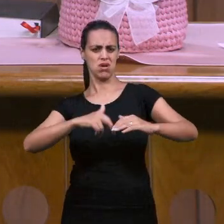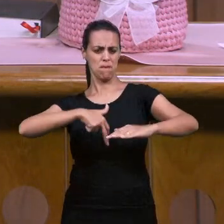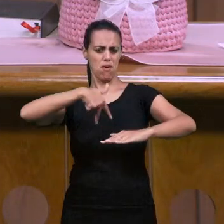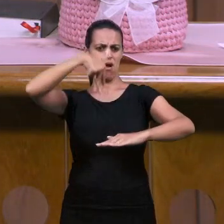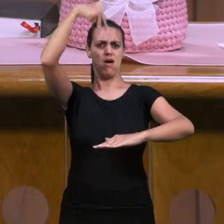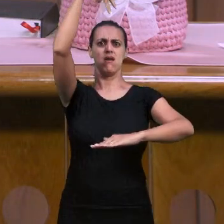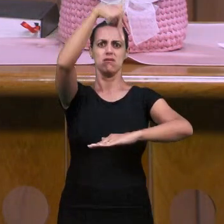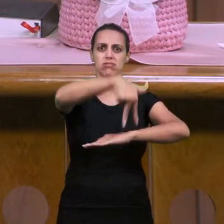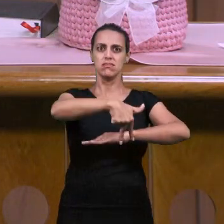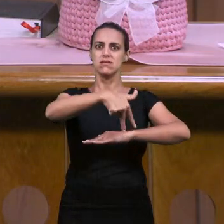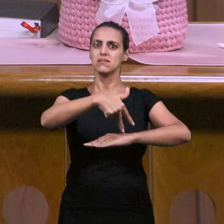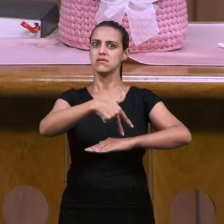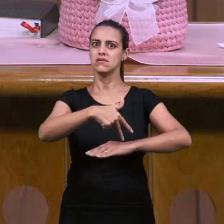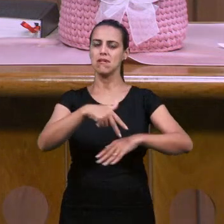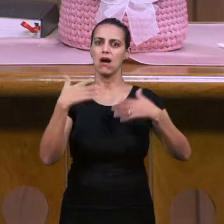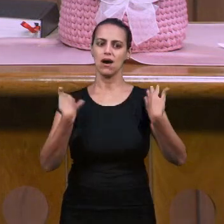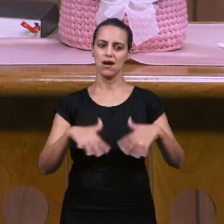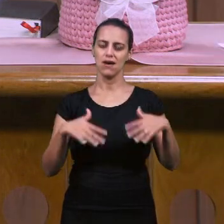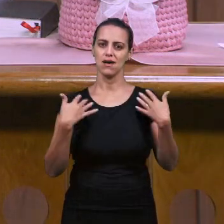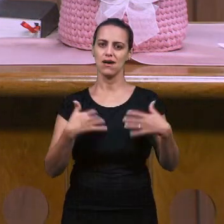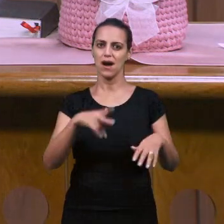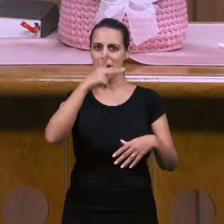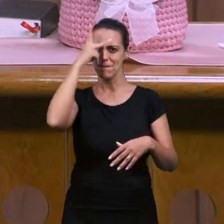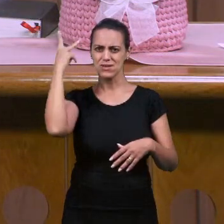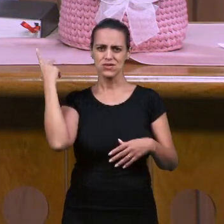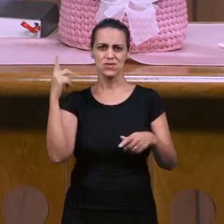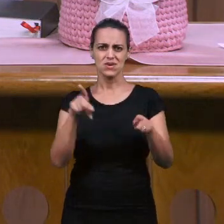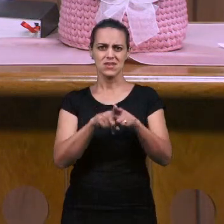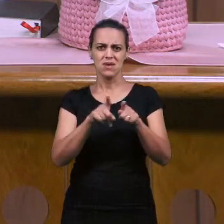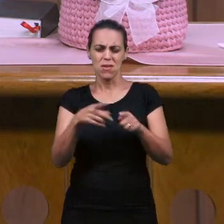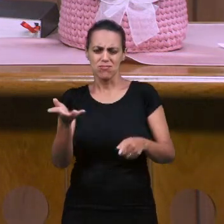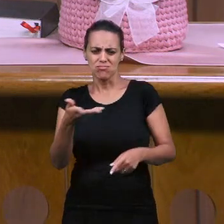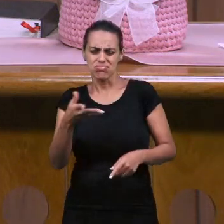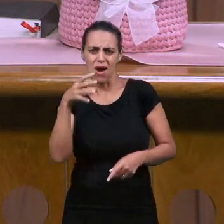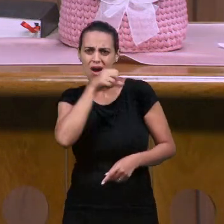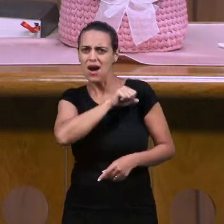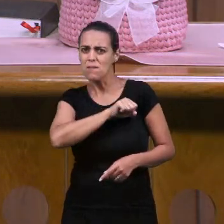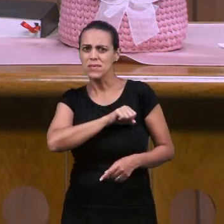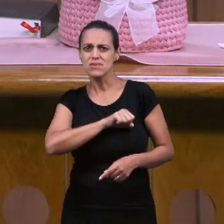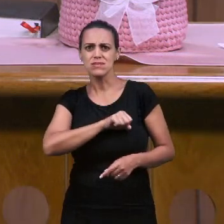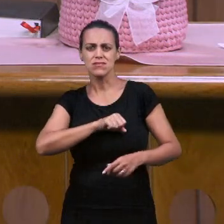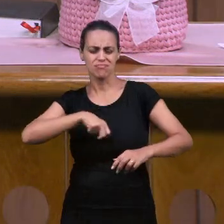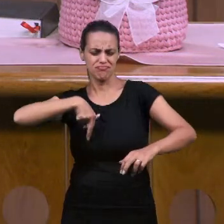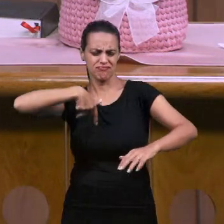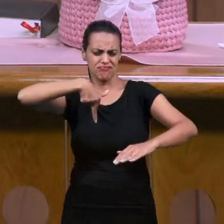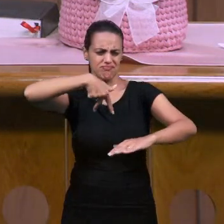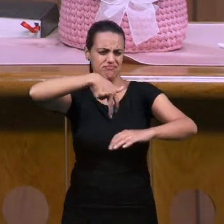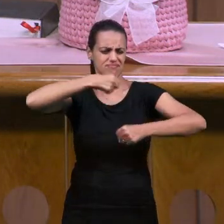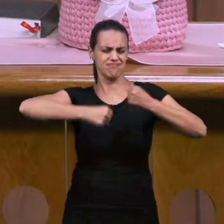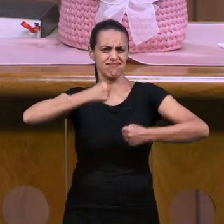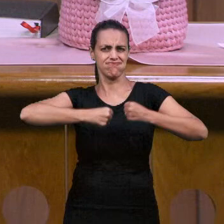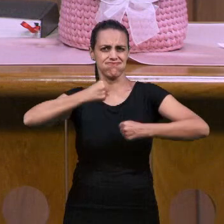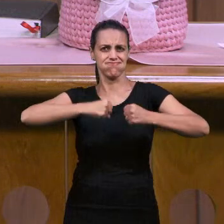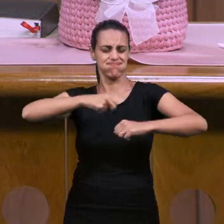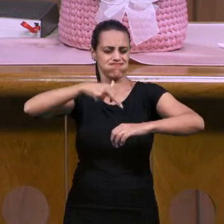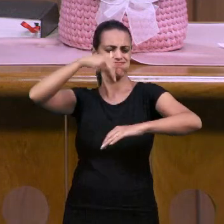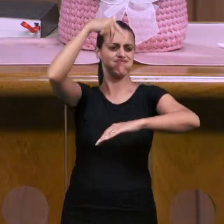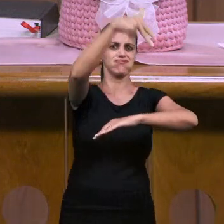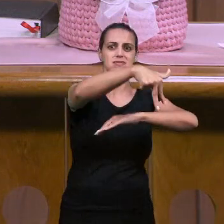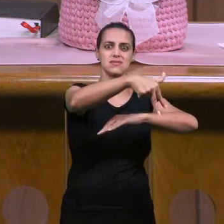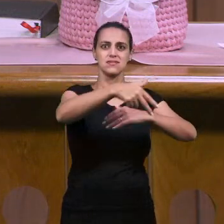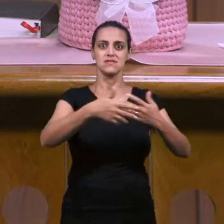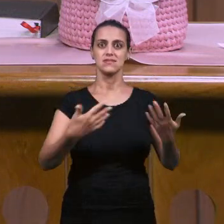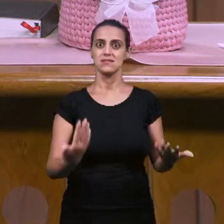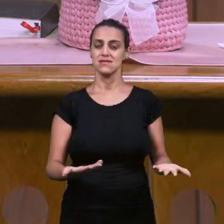2,40 m. L'autre fait, je ne sais pas, au moins de x secondes, ils veulent 100